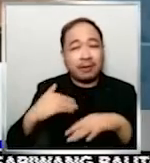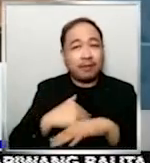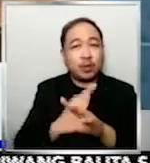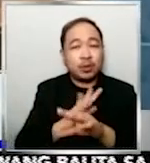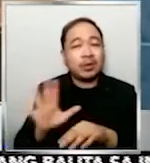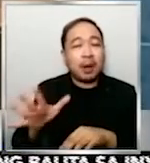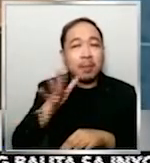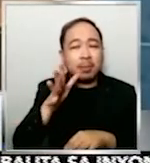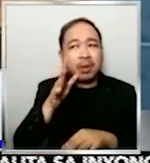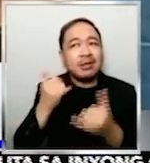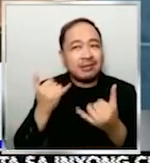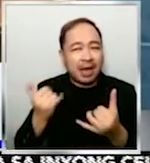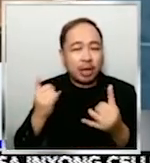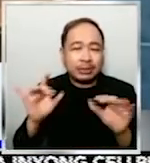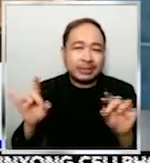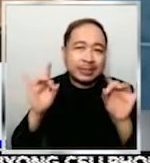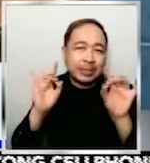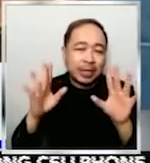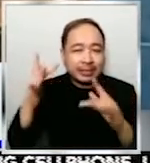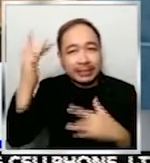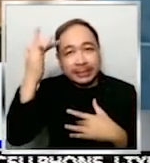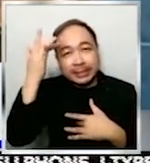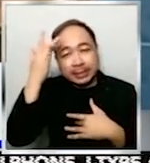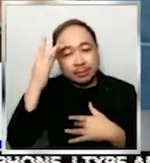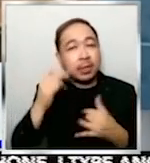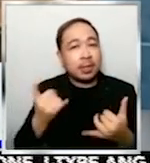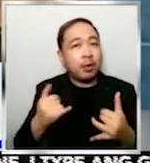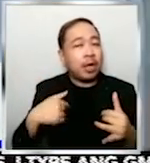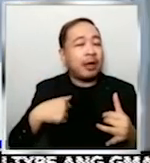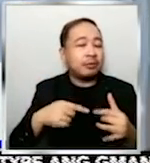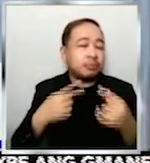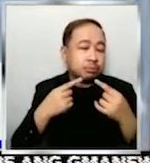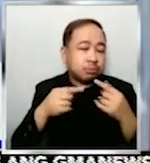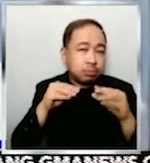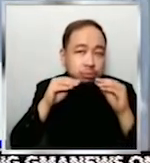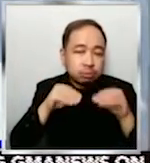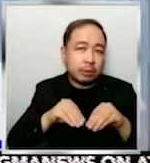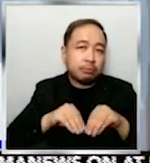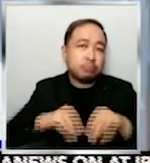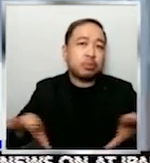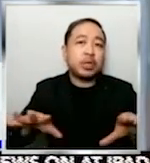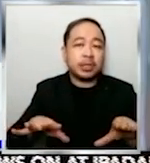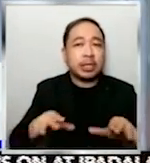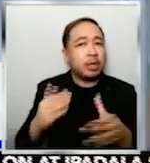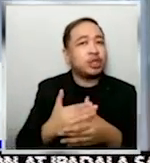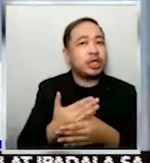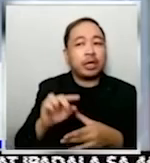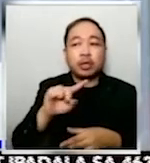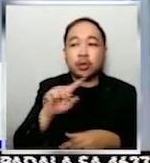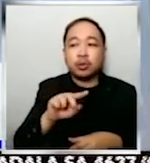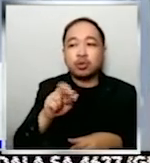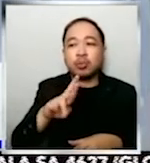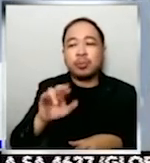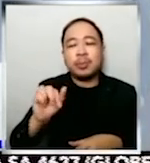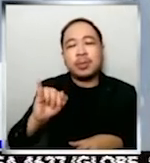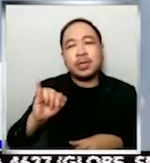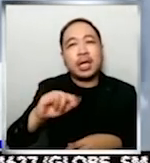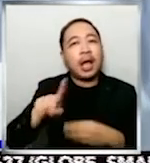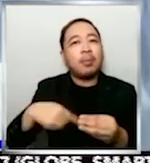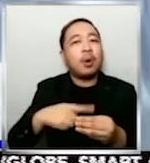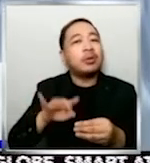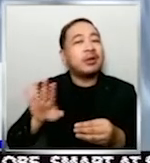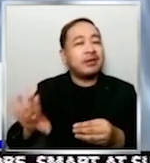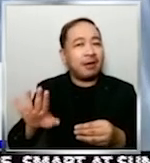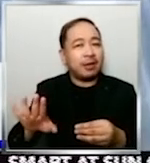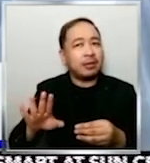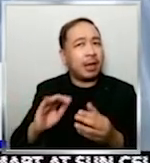Sa isang press release, ibinahagi ni Senate Majority Leader Mig Zubiri ang naitalang record ng Senado sa pagpapasa ng 166 bills